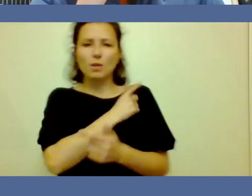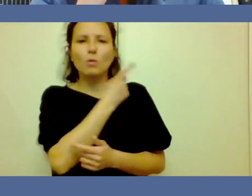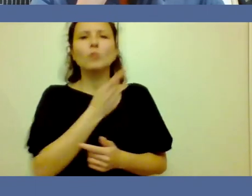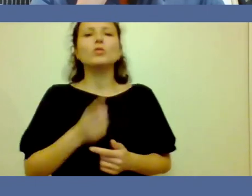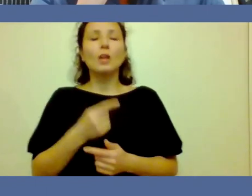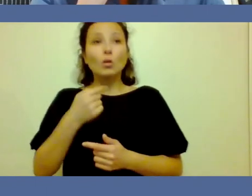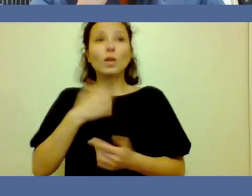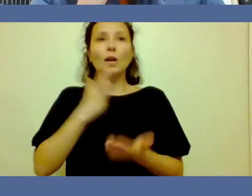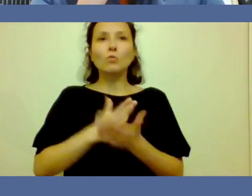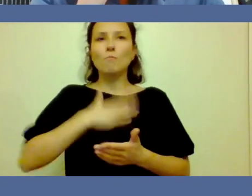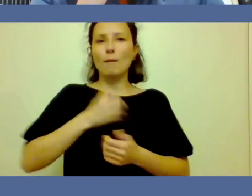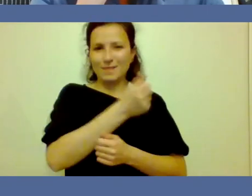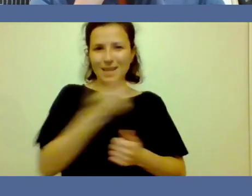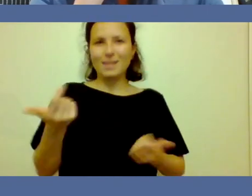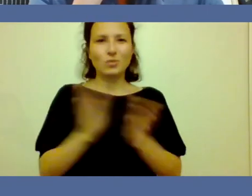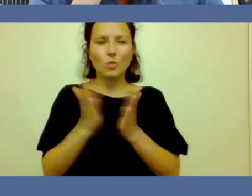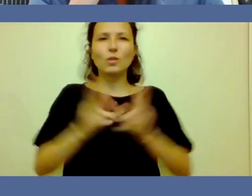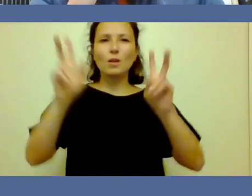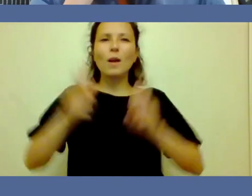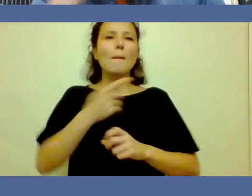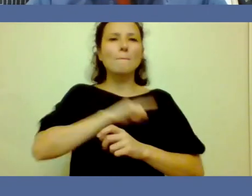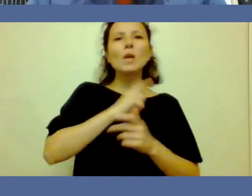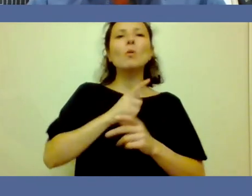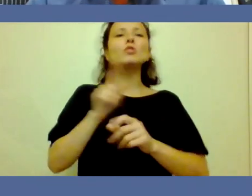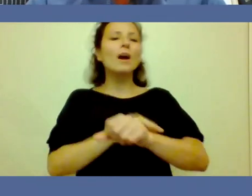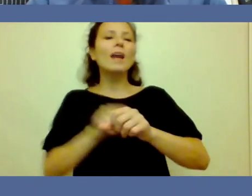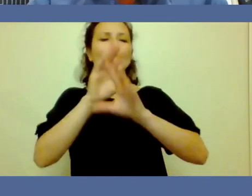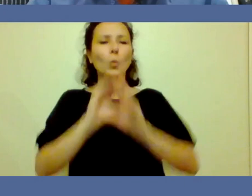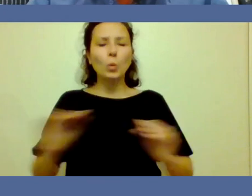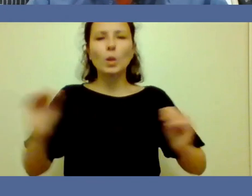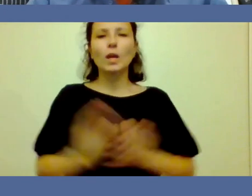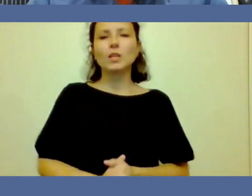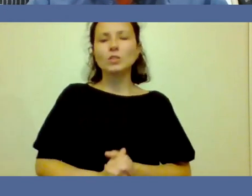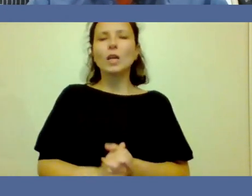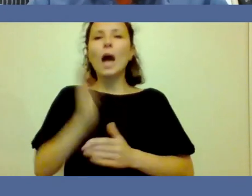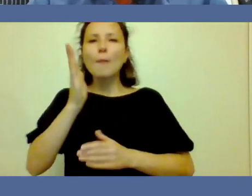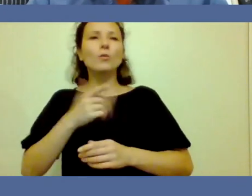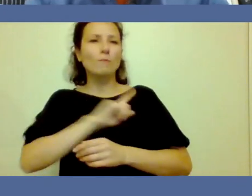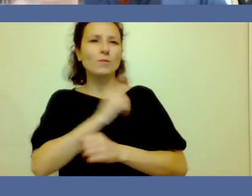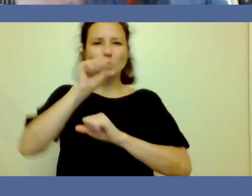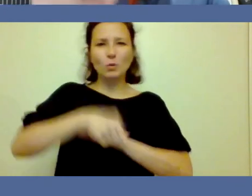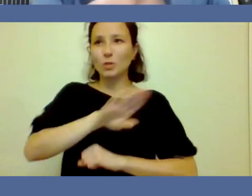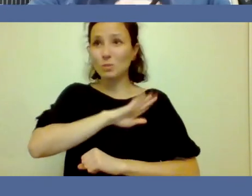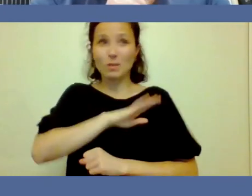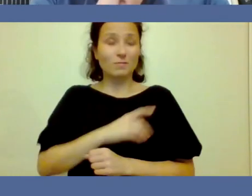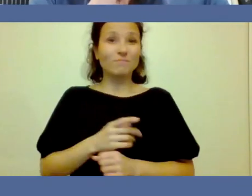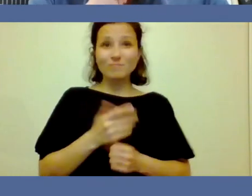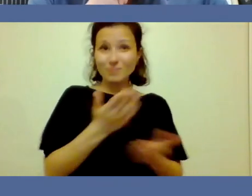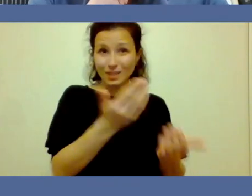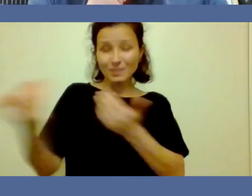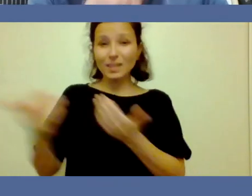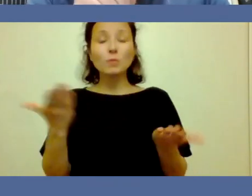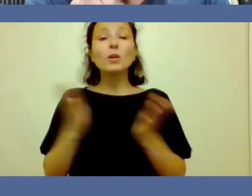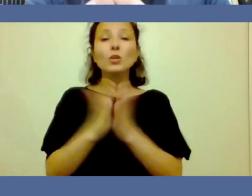rany, potem czyni dobrym i pokonuje śmierć, i taką już wymyśliłam. Także zachęcam do lektury, żeby sprawdzić, na ile